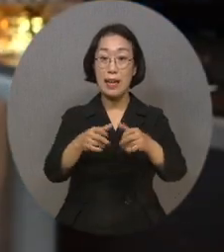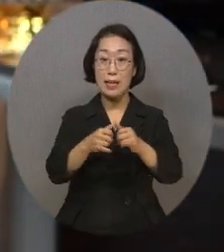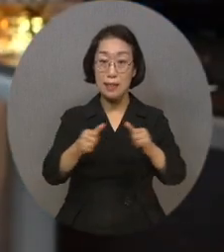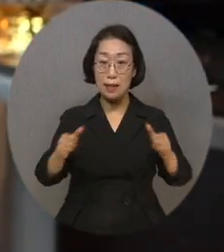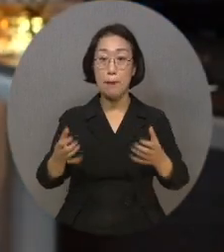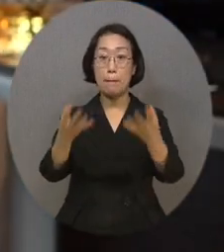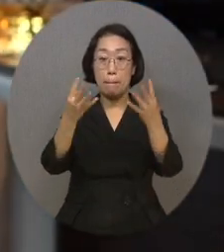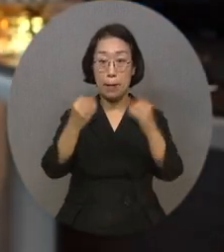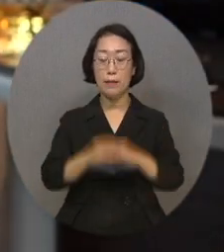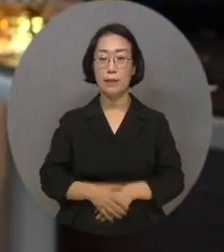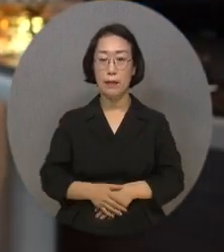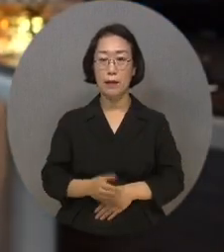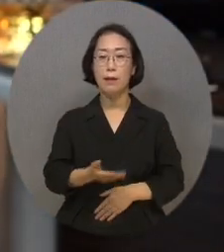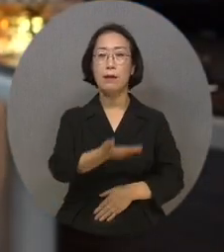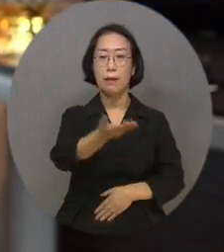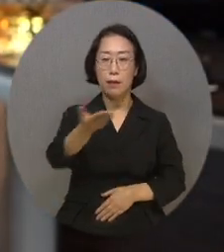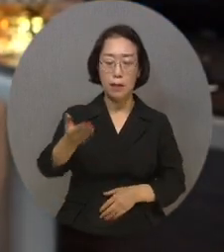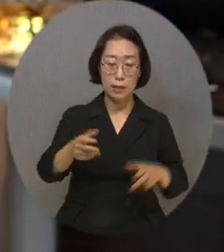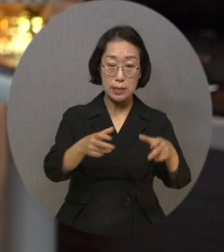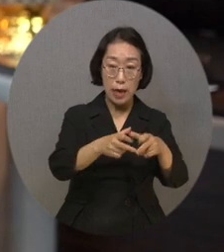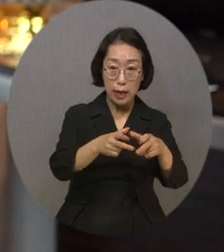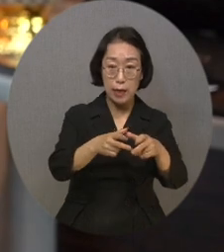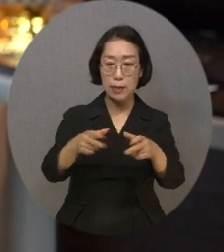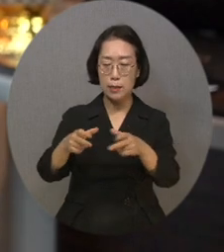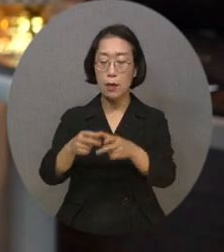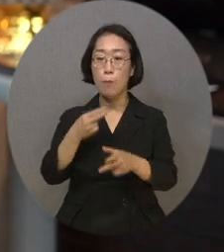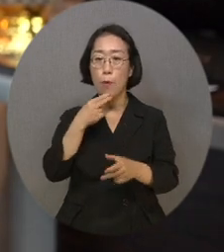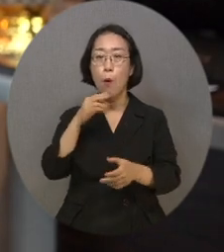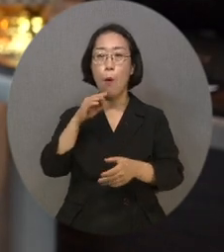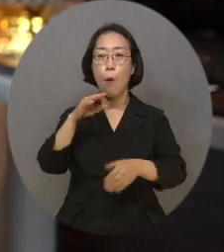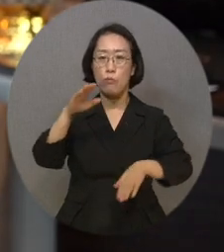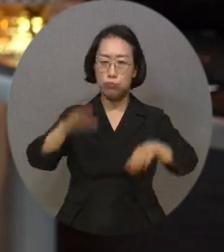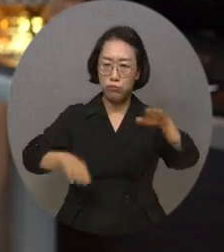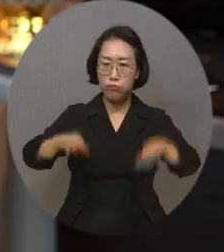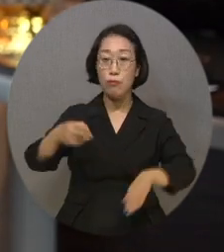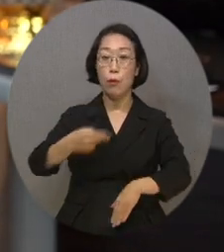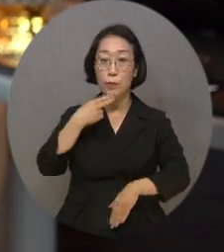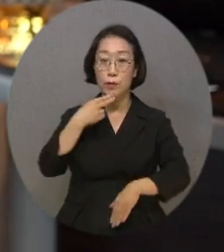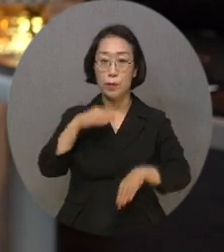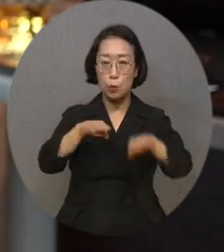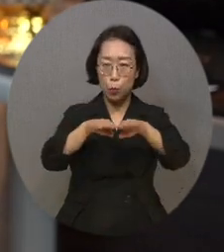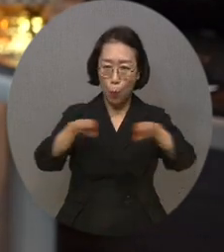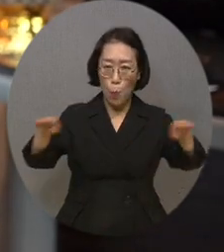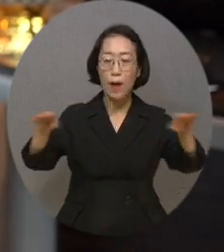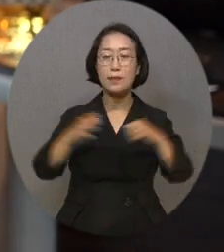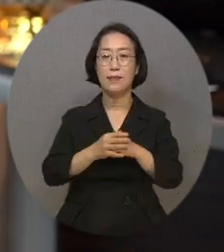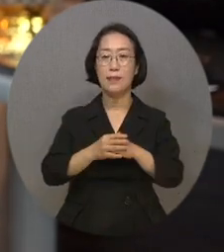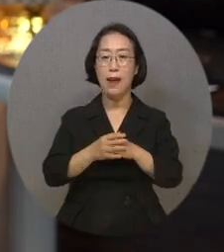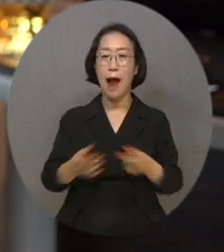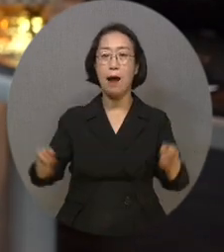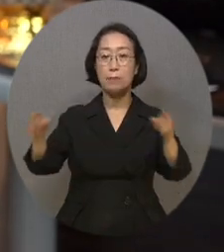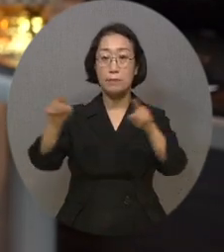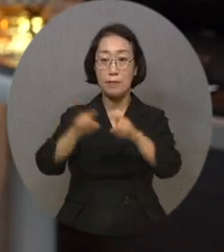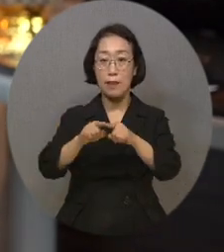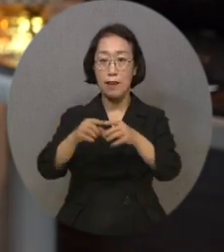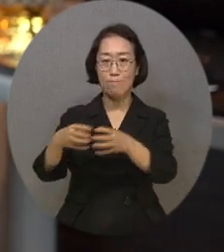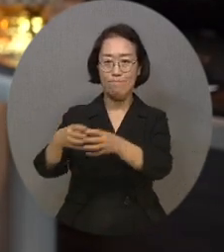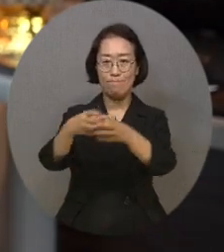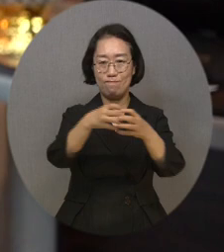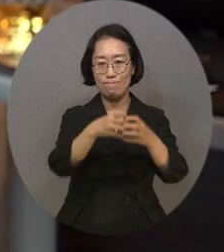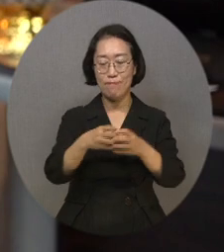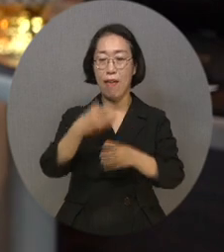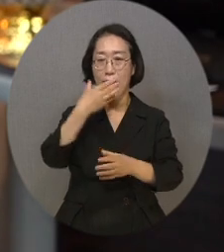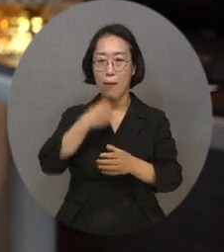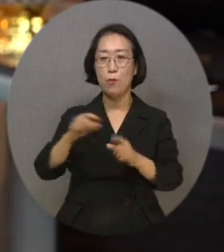계시는데 이런 장애인 비장애인이 그 서로 편견 없이 동등하게 서로 이렇게 더불어 행복하게 살아가는